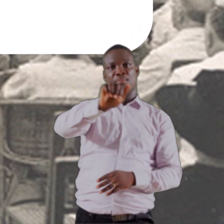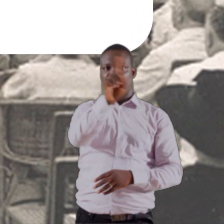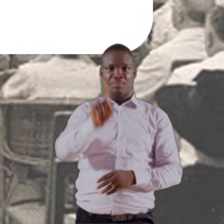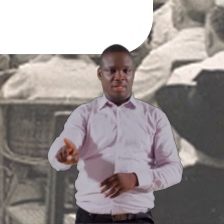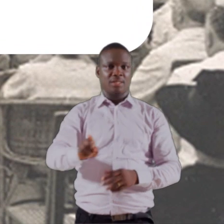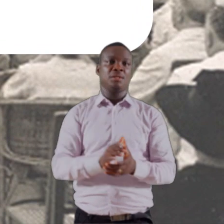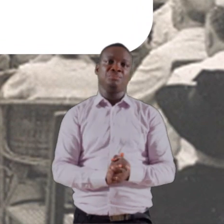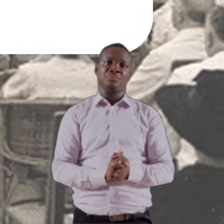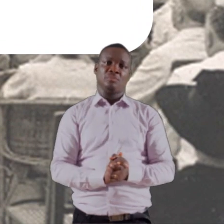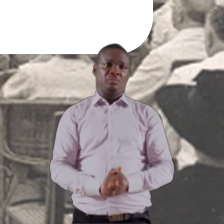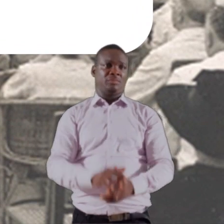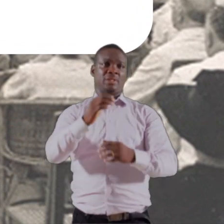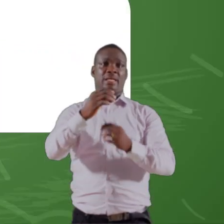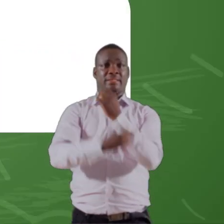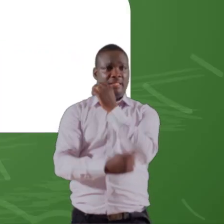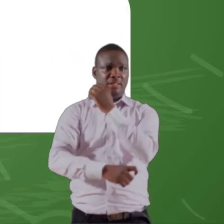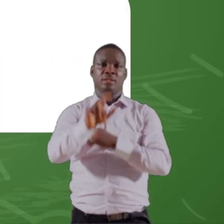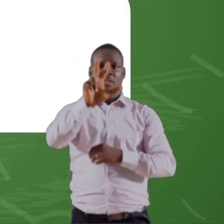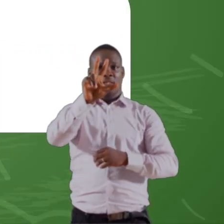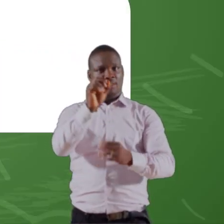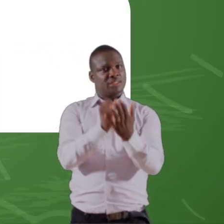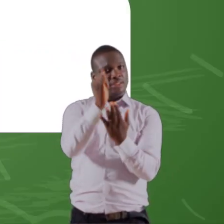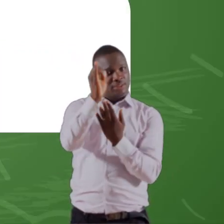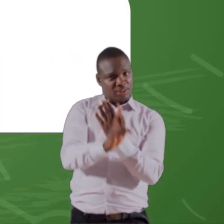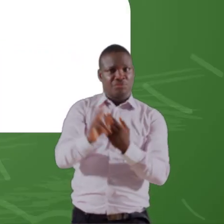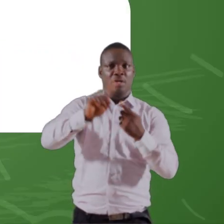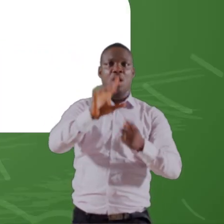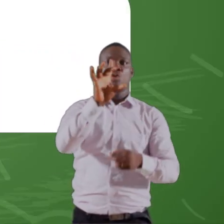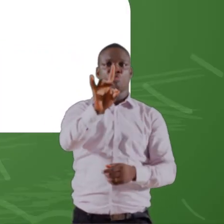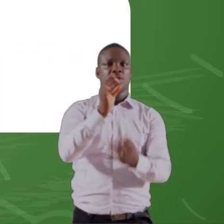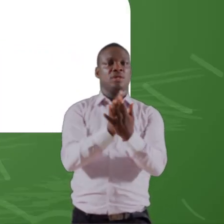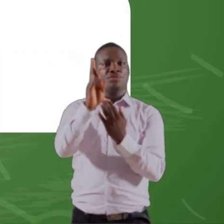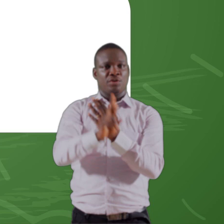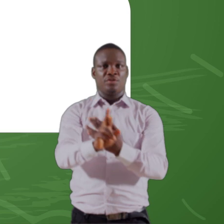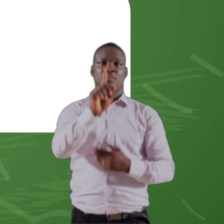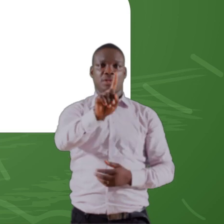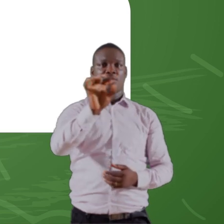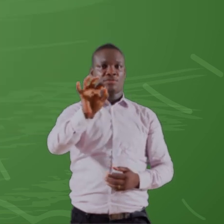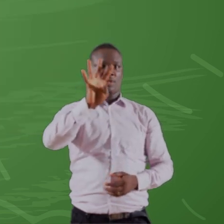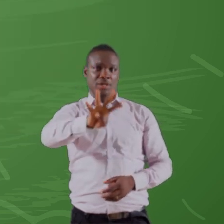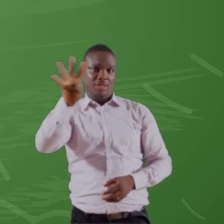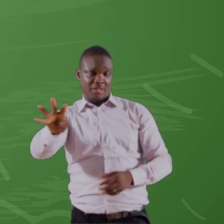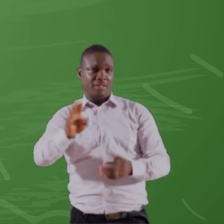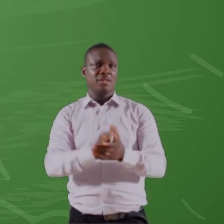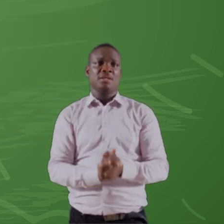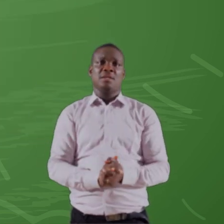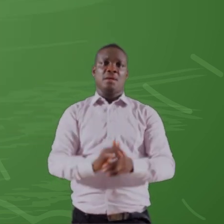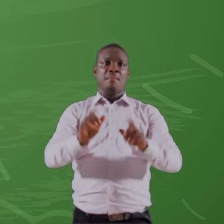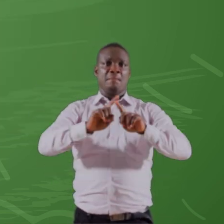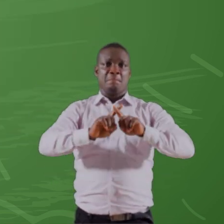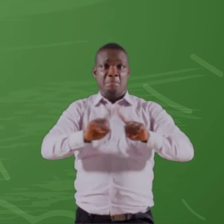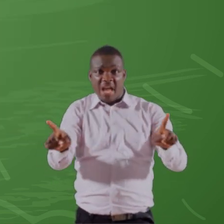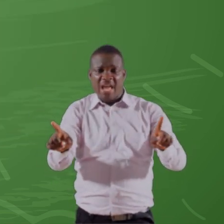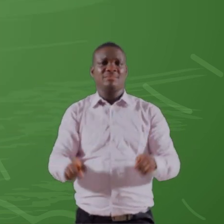de Brazzaville s'est tenue du 30 janvier au 8 février 1944. Mais elle se